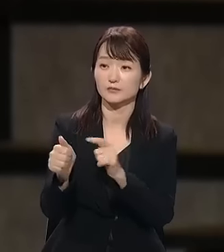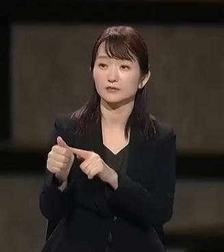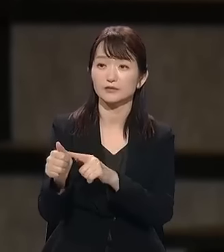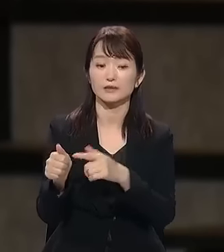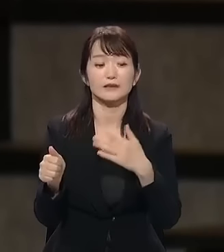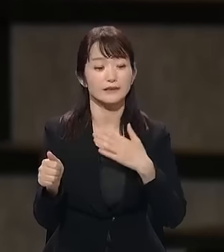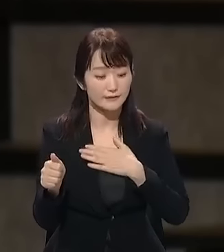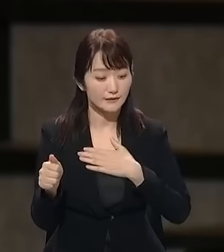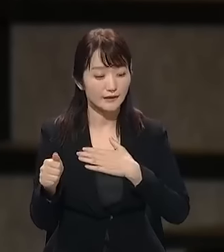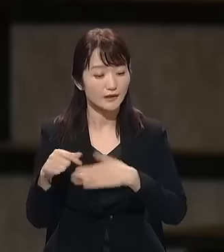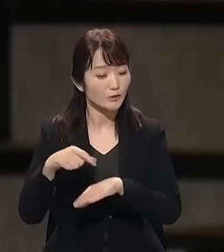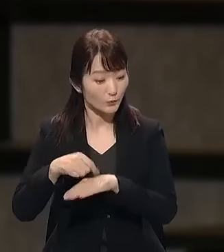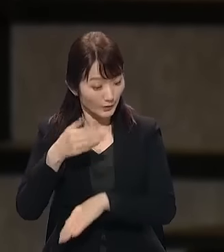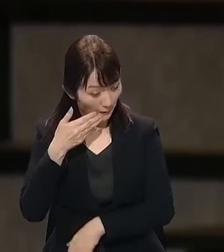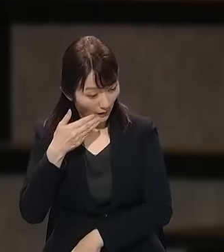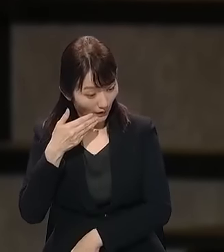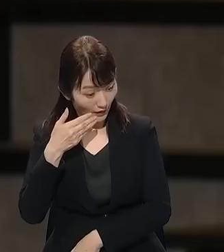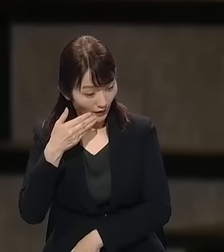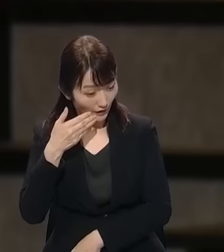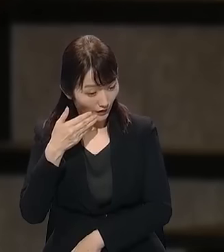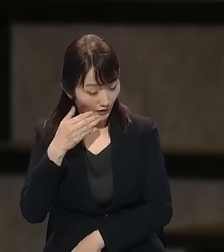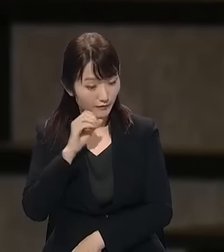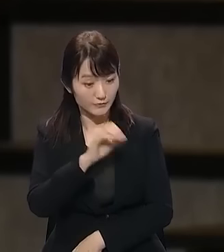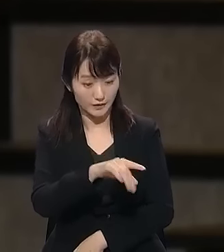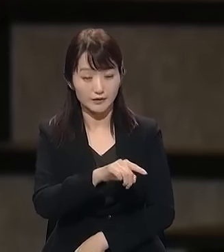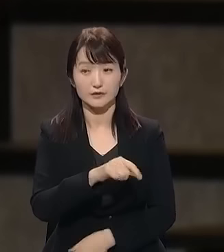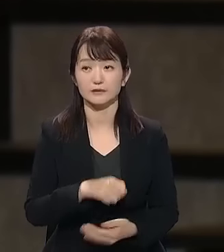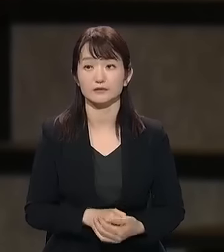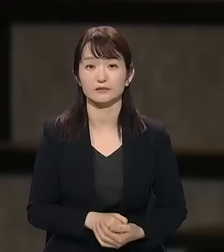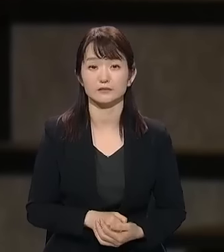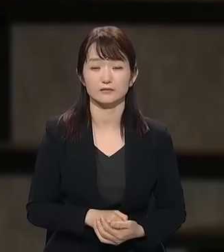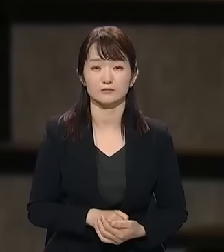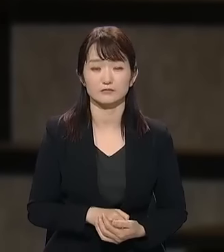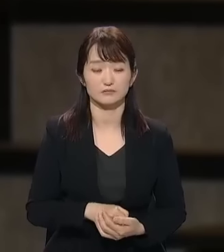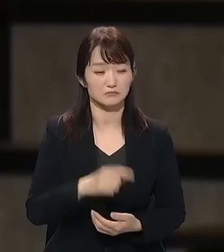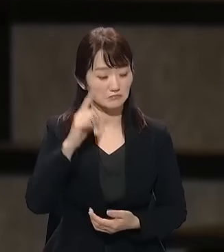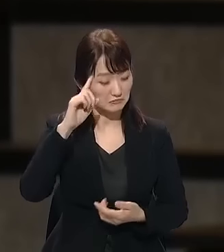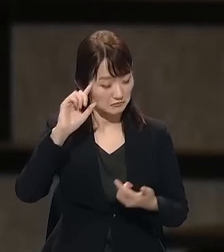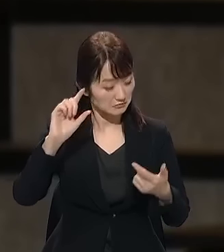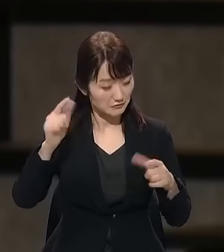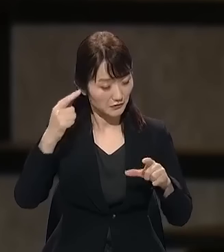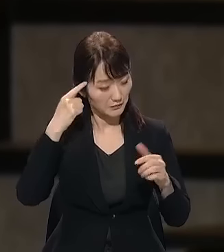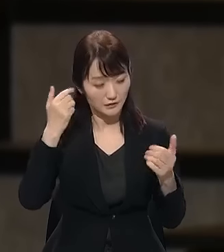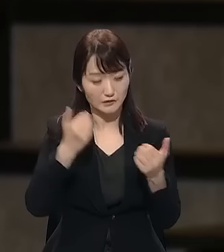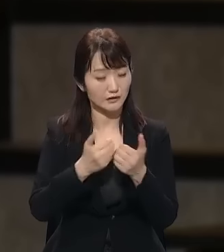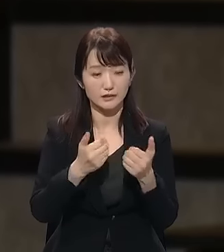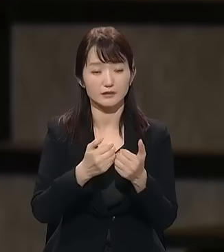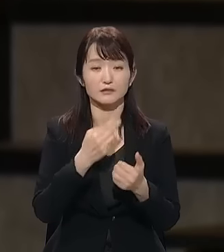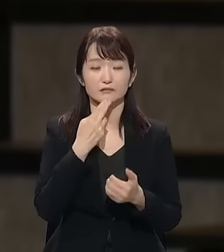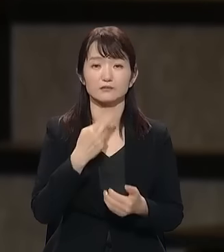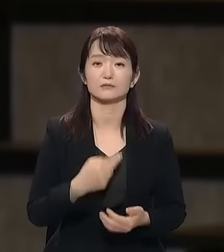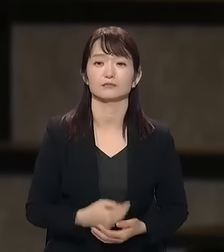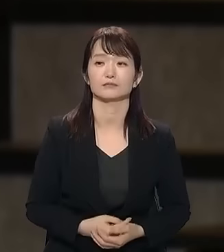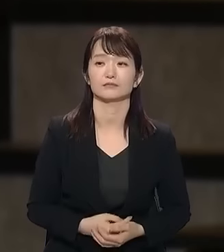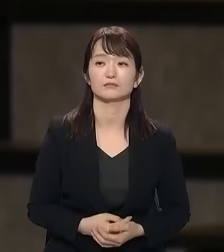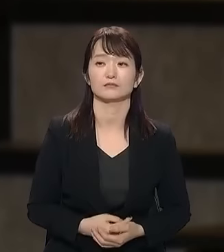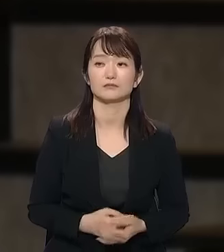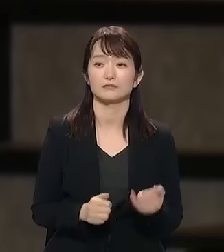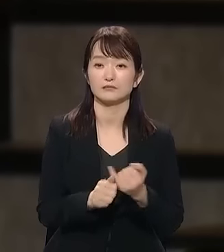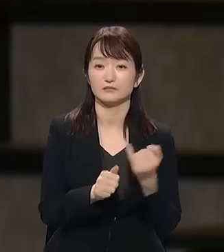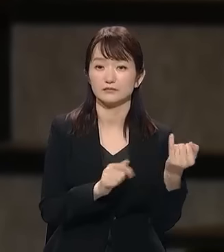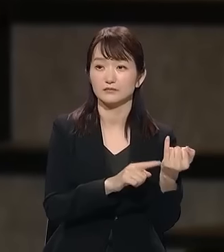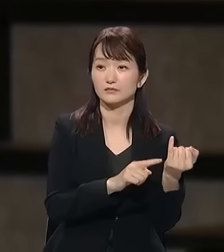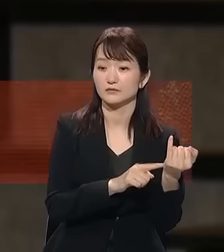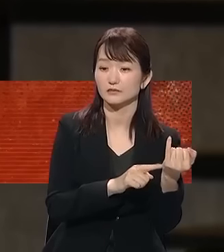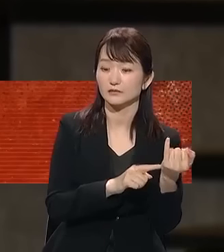삼겹살 먹어야 되겠다 이렇게 얘기를 하게 되면 이거는 뭐 더 이상 재론의 여지가 없습니다 근데 이제이 아내가 이렇게 얘기를 했잖아요이